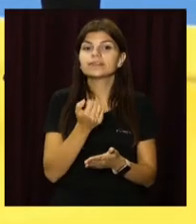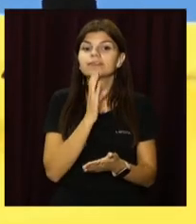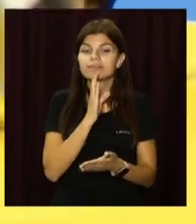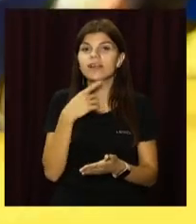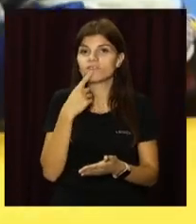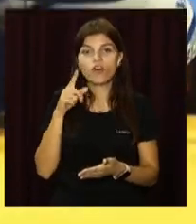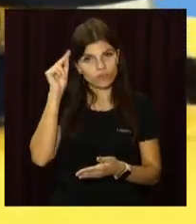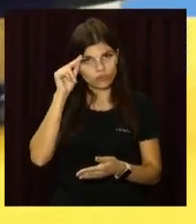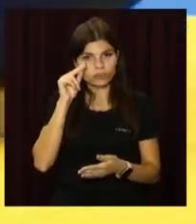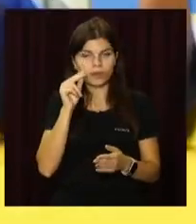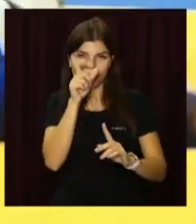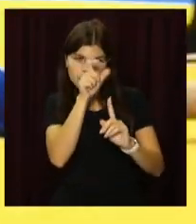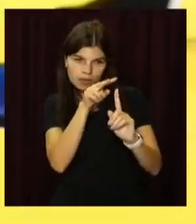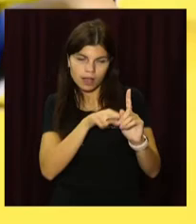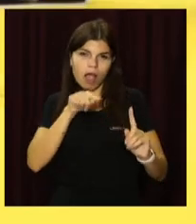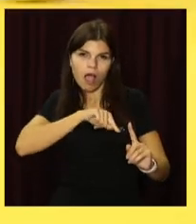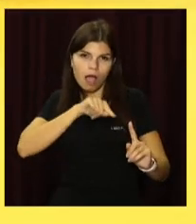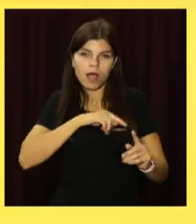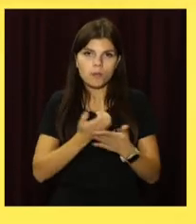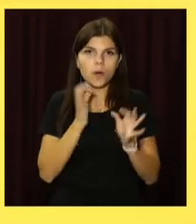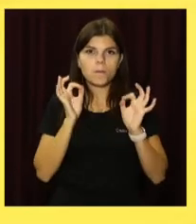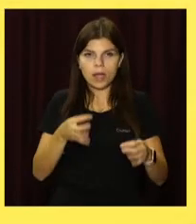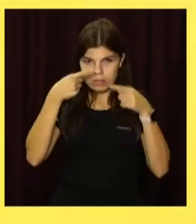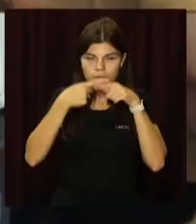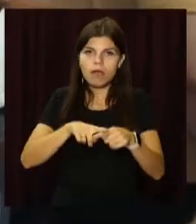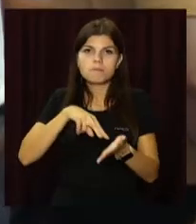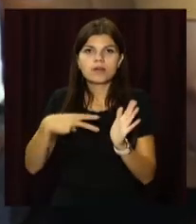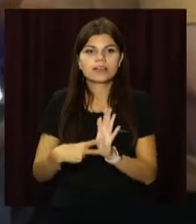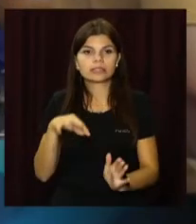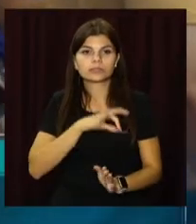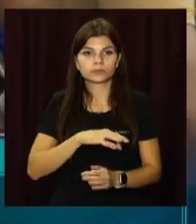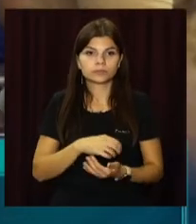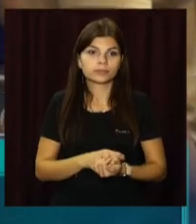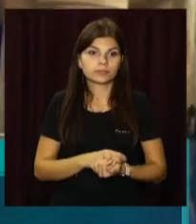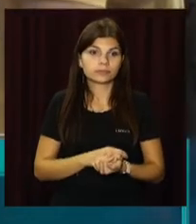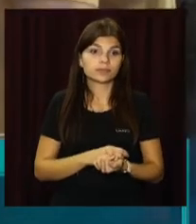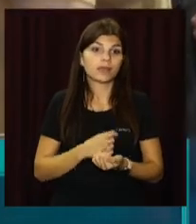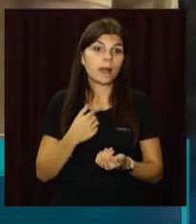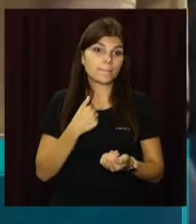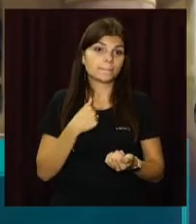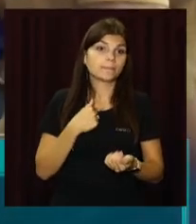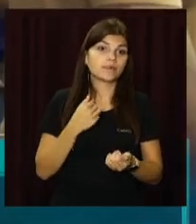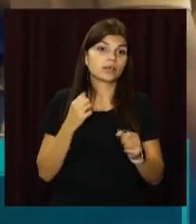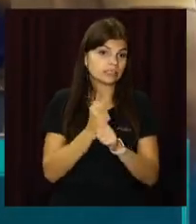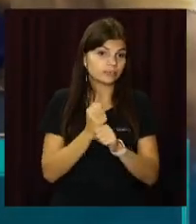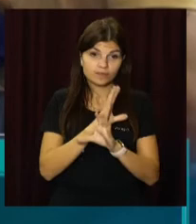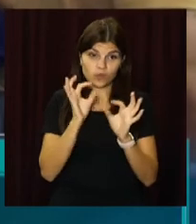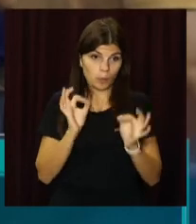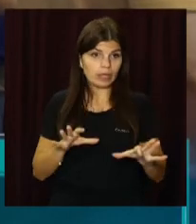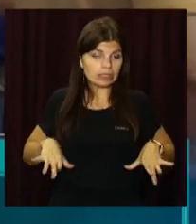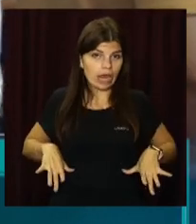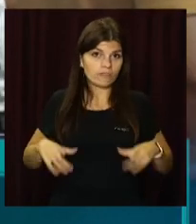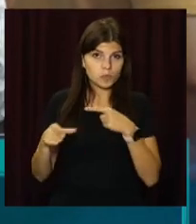зізнається, вивчила опонентку, тому обрала правильну бойову стратегію. Тактично ми правильно все зробили з